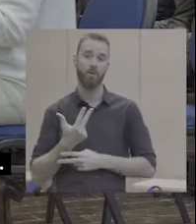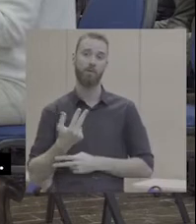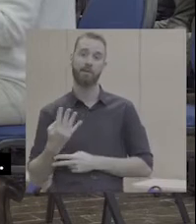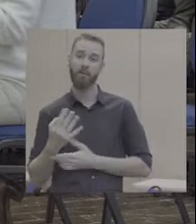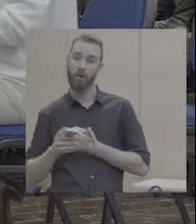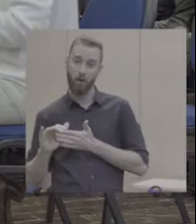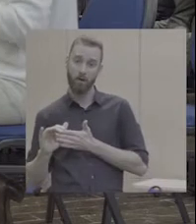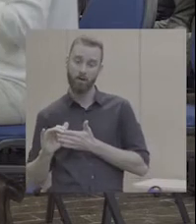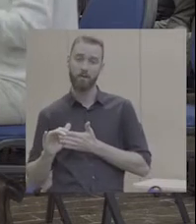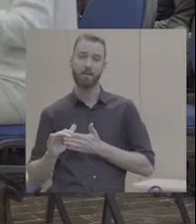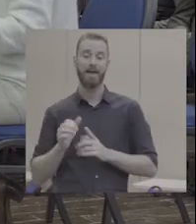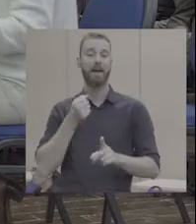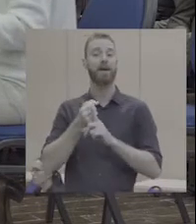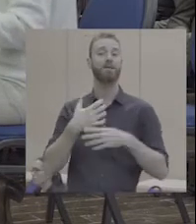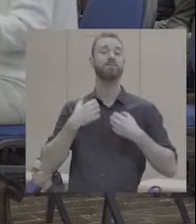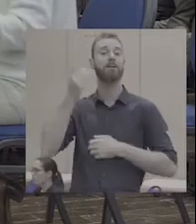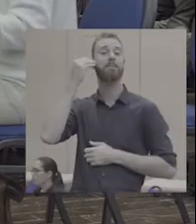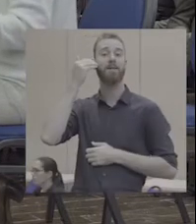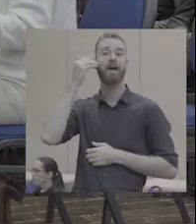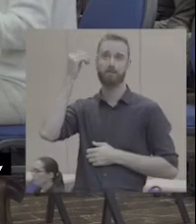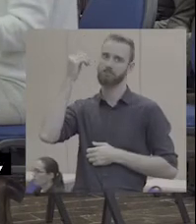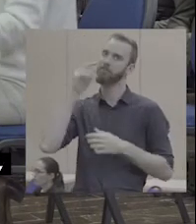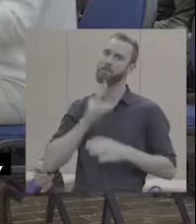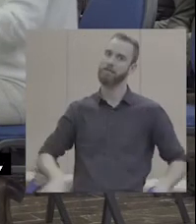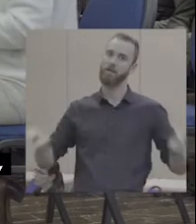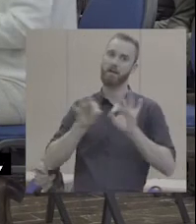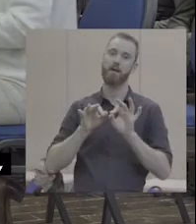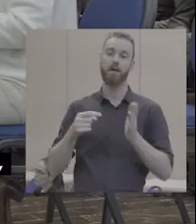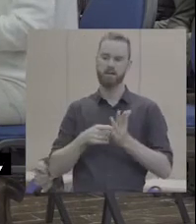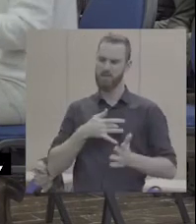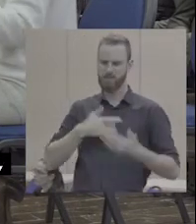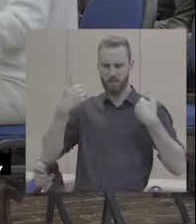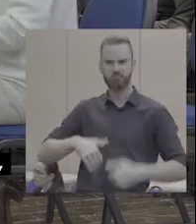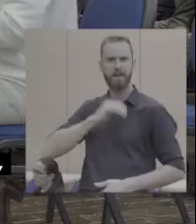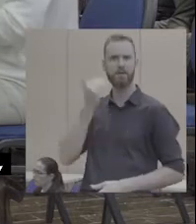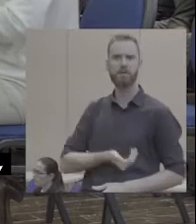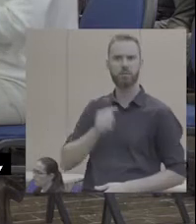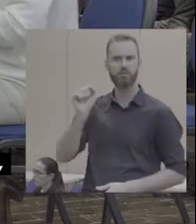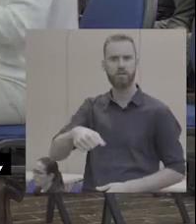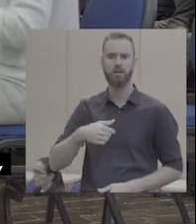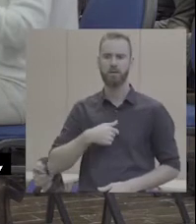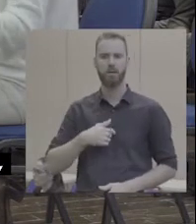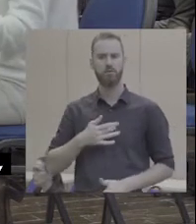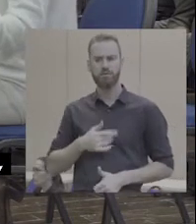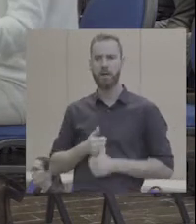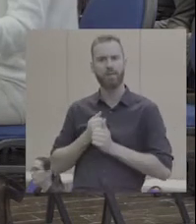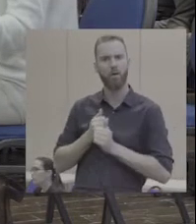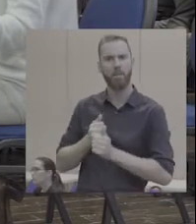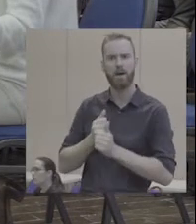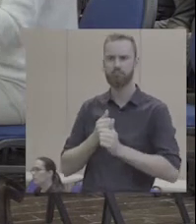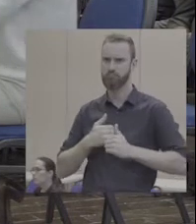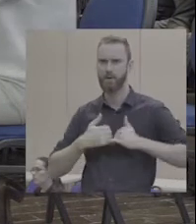$. L'impact de la santé mentale est important. Quand tu te sens accueilli, quand tu te sens accompagné durant toute ta vie,